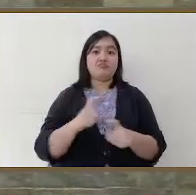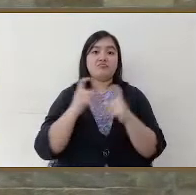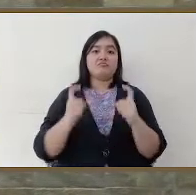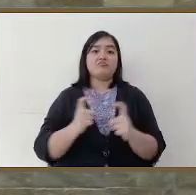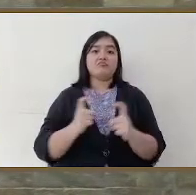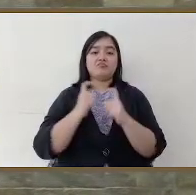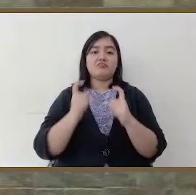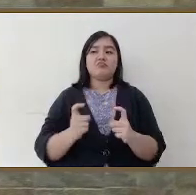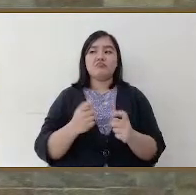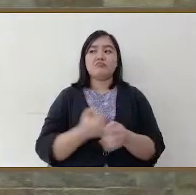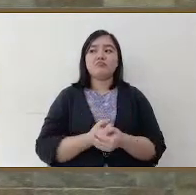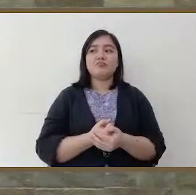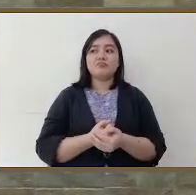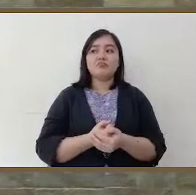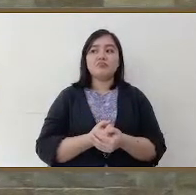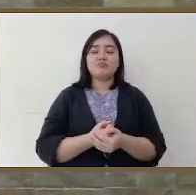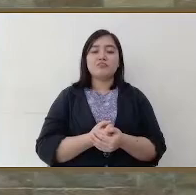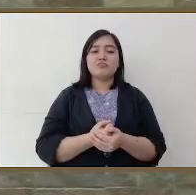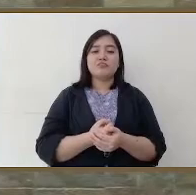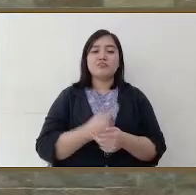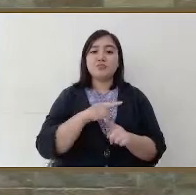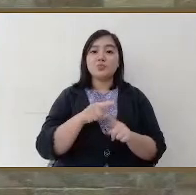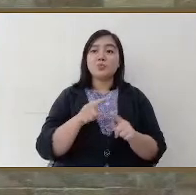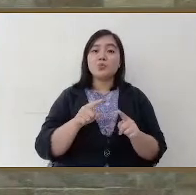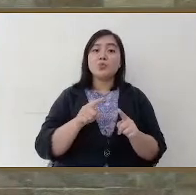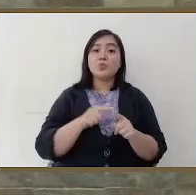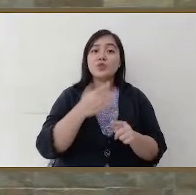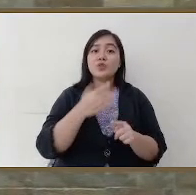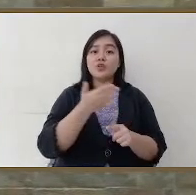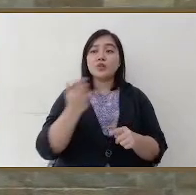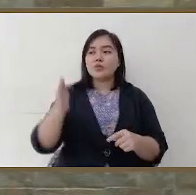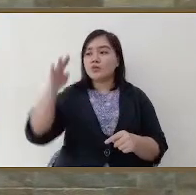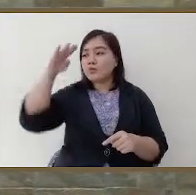Yung sinilip mo lamang si Sibay.